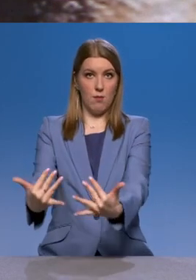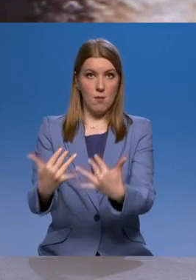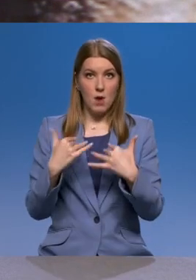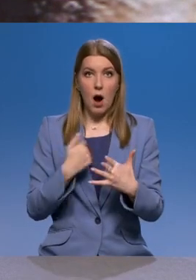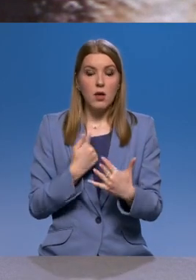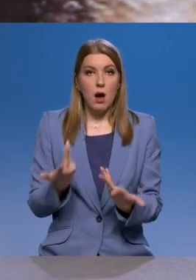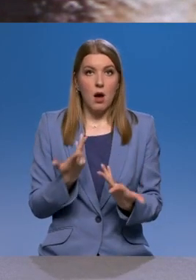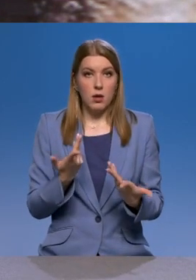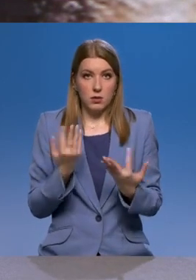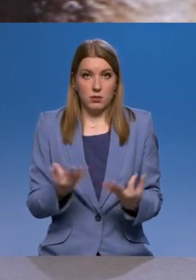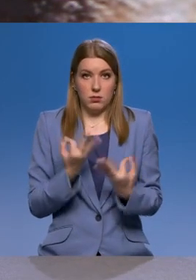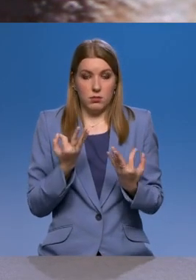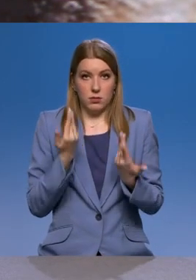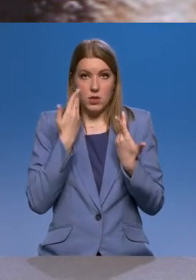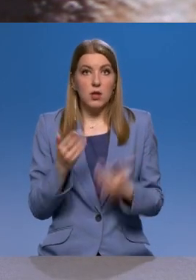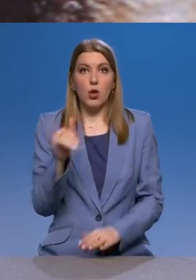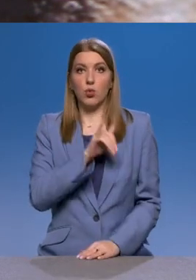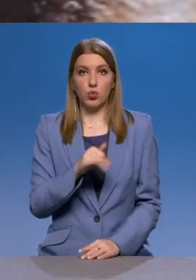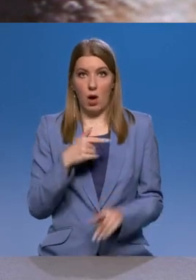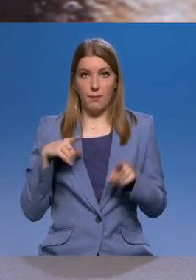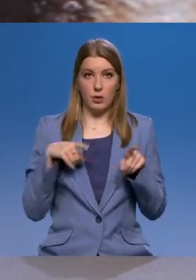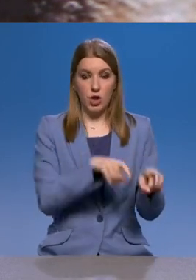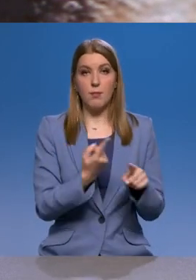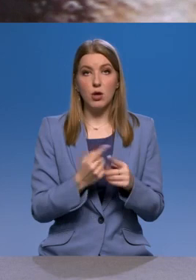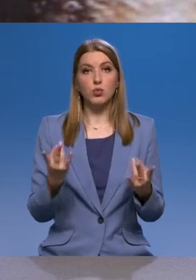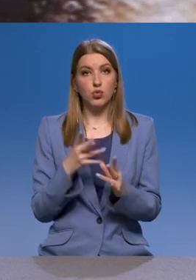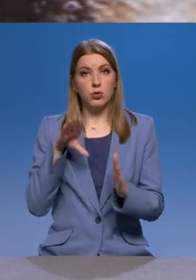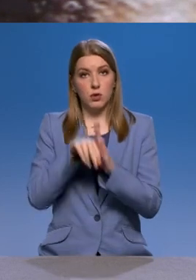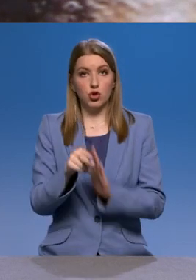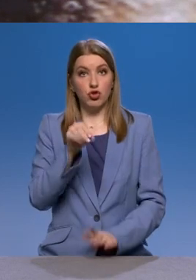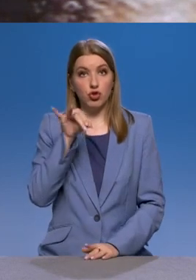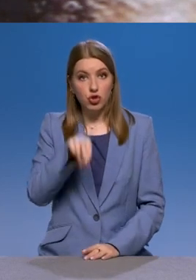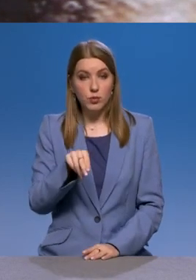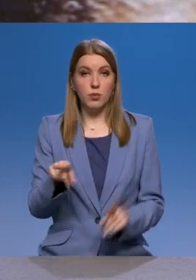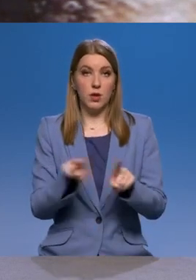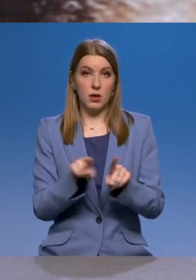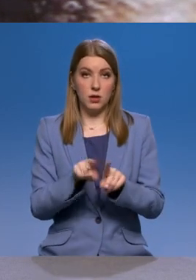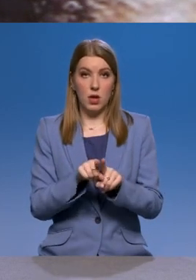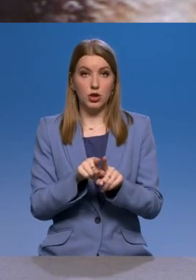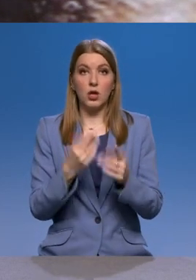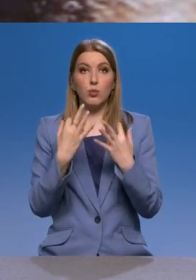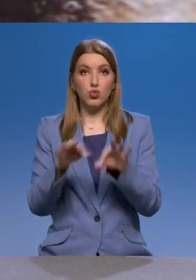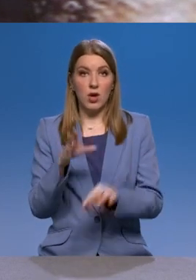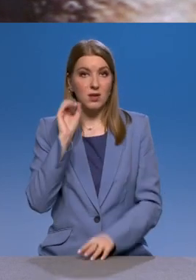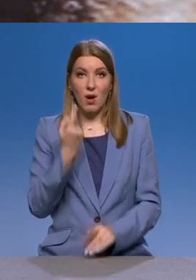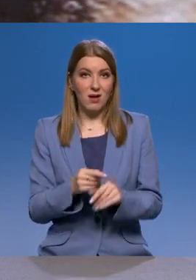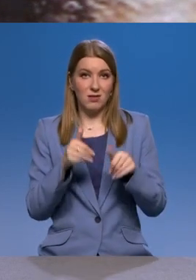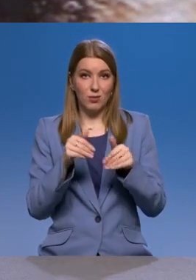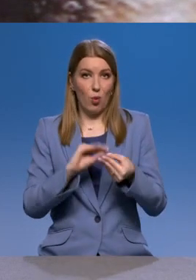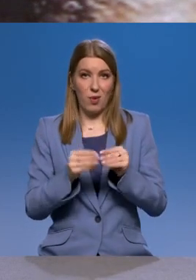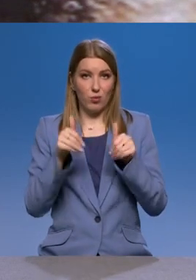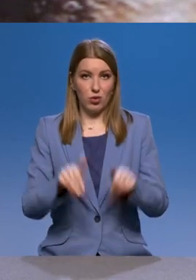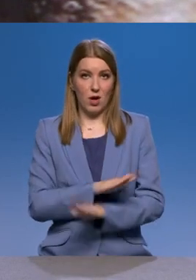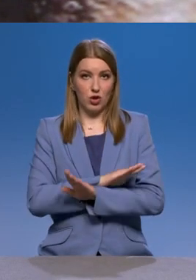бежать. Угу. Поэтому чипирование и выпуск собак ничего не решит, к сожалению.